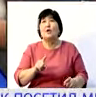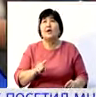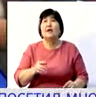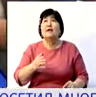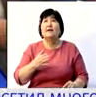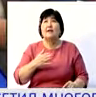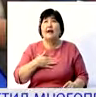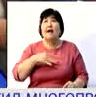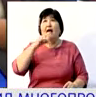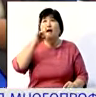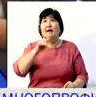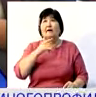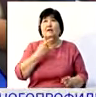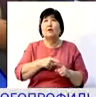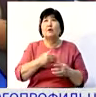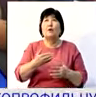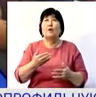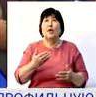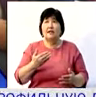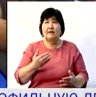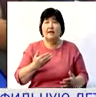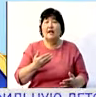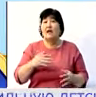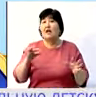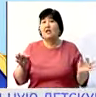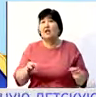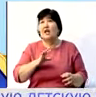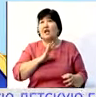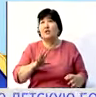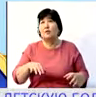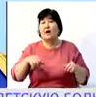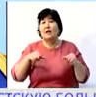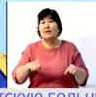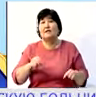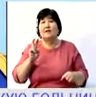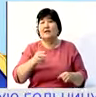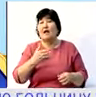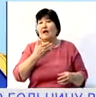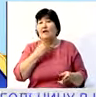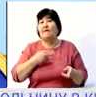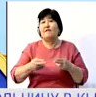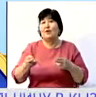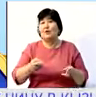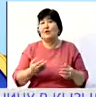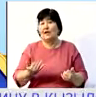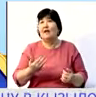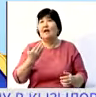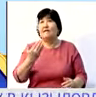для Казахстана, который до этого никогда не был державой фигурного катания.